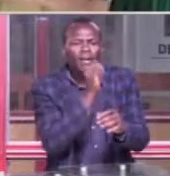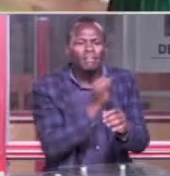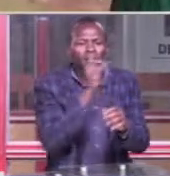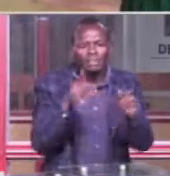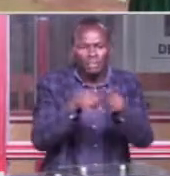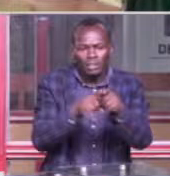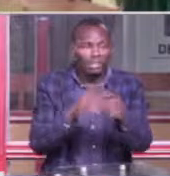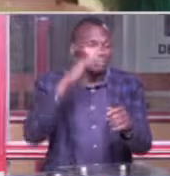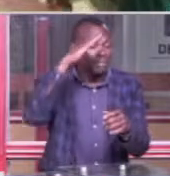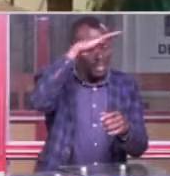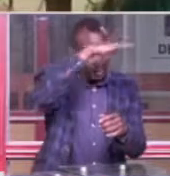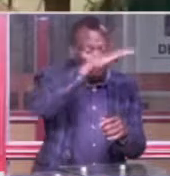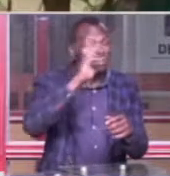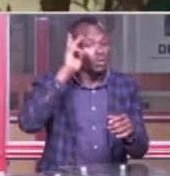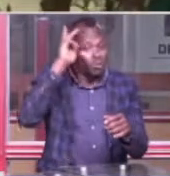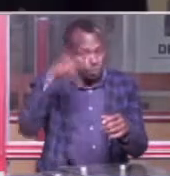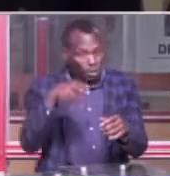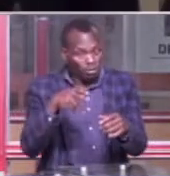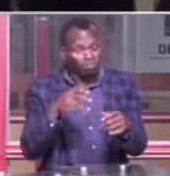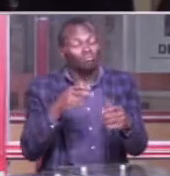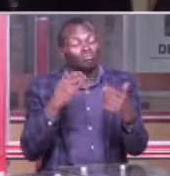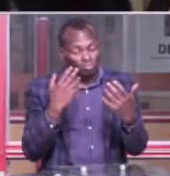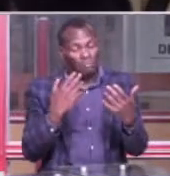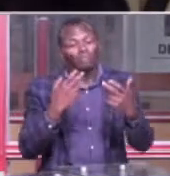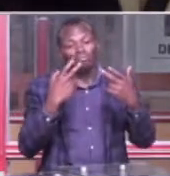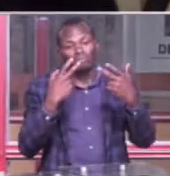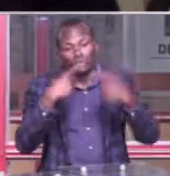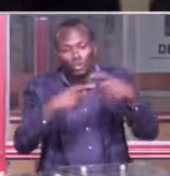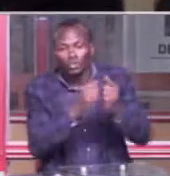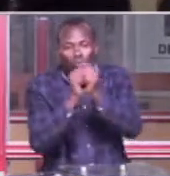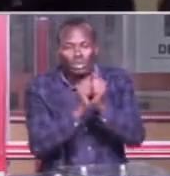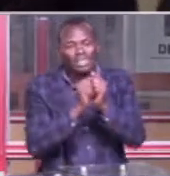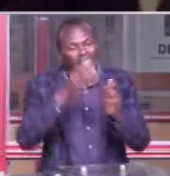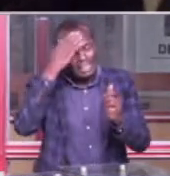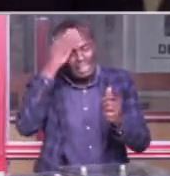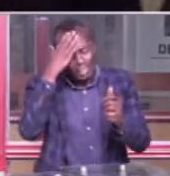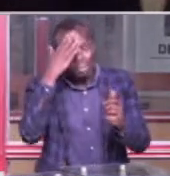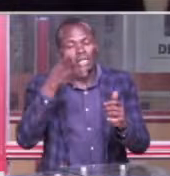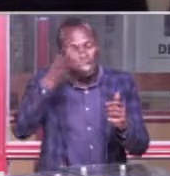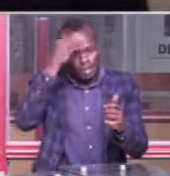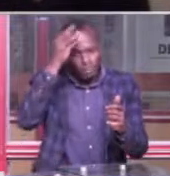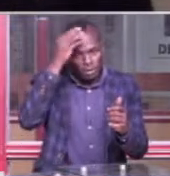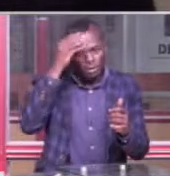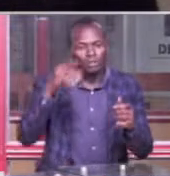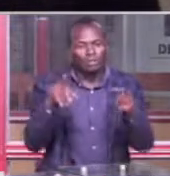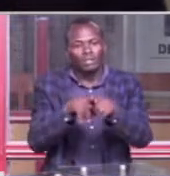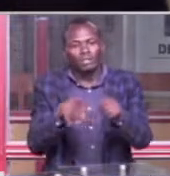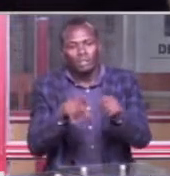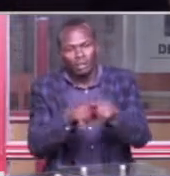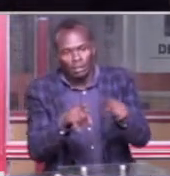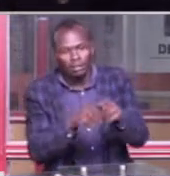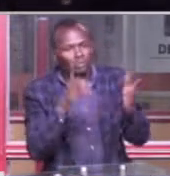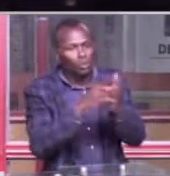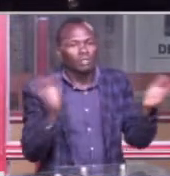olw'okuna bakole ekigezo ky'essomo lya Quran. Dr. Haruna Jemba anawakubiriza abazadde bonna okuyamba ku baana baabwe mu nteekateeka eno